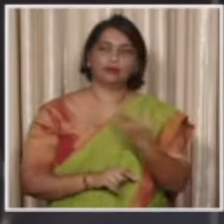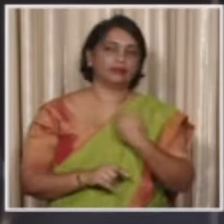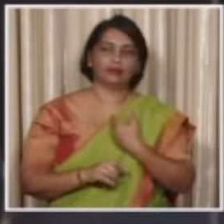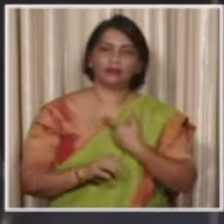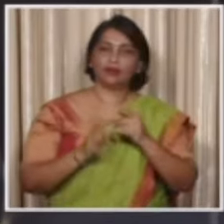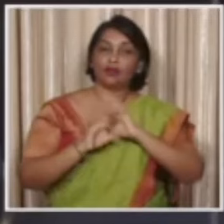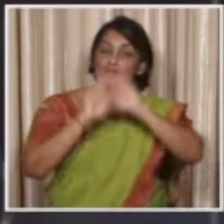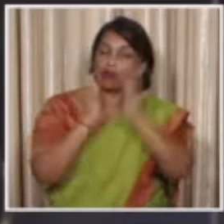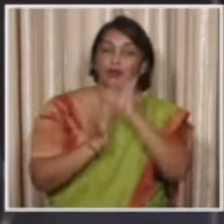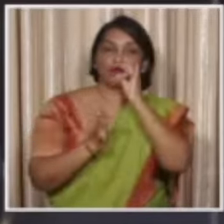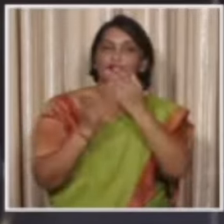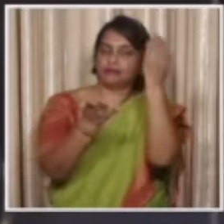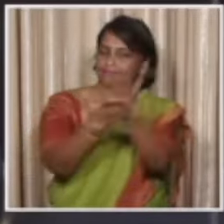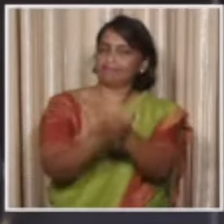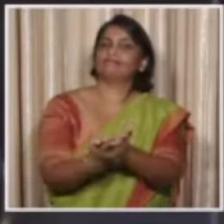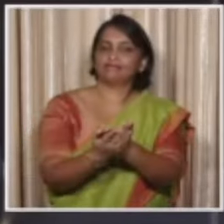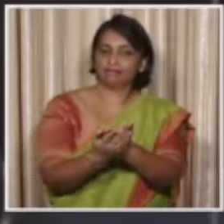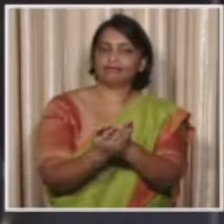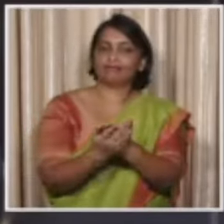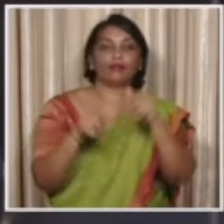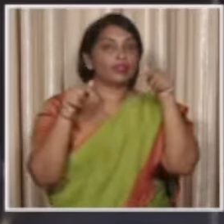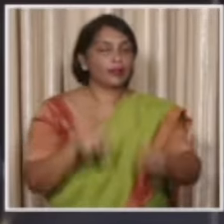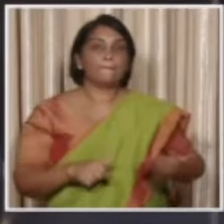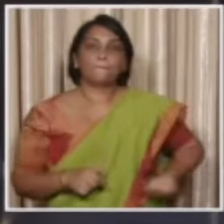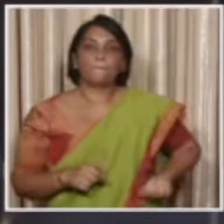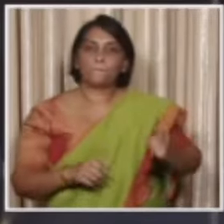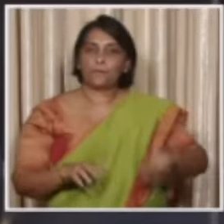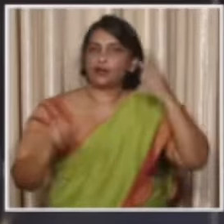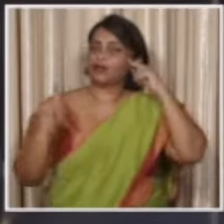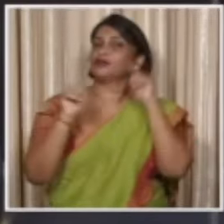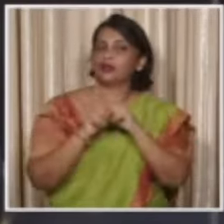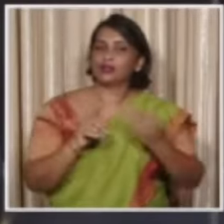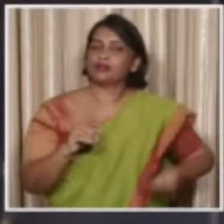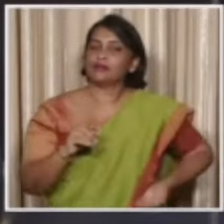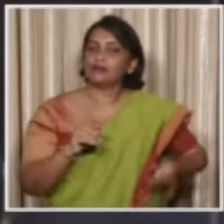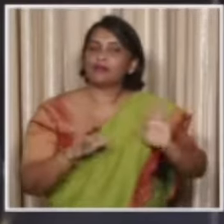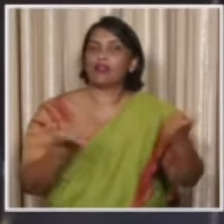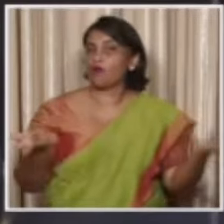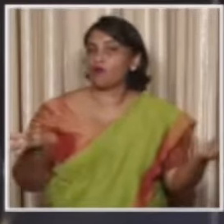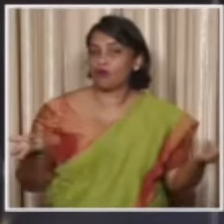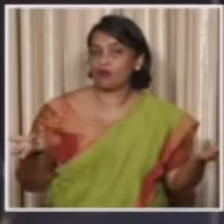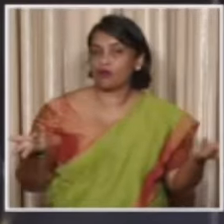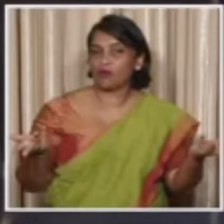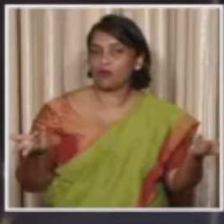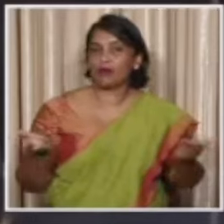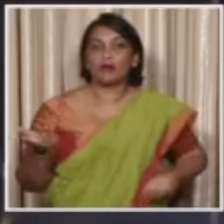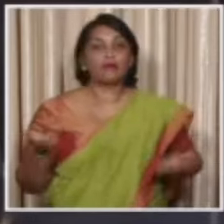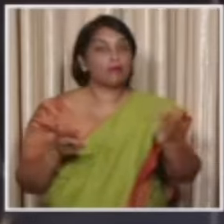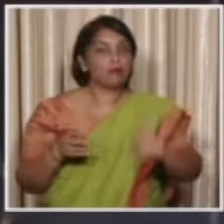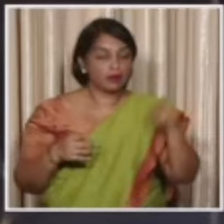මුළු ට්විතරකම සභාගත කරනවා. දැන් බංගලදේශ ගැන කතා කරනවා. බංගලදේශ මොකද වුණේ? බංගලදේශ